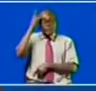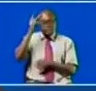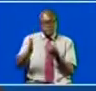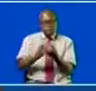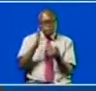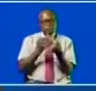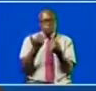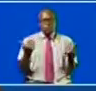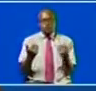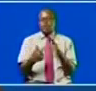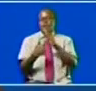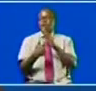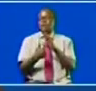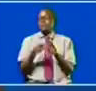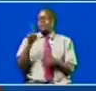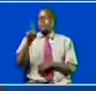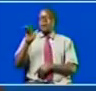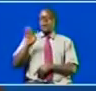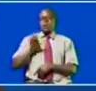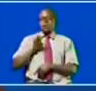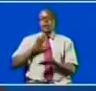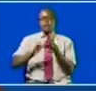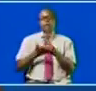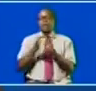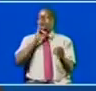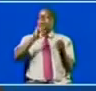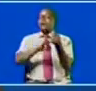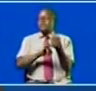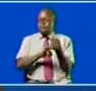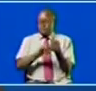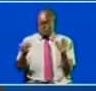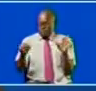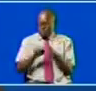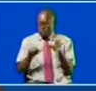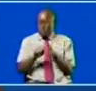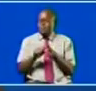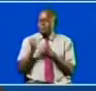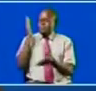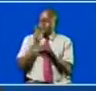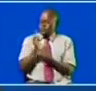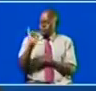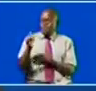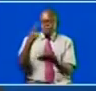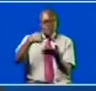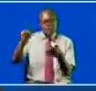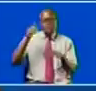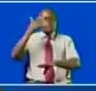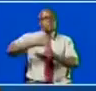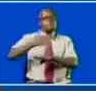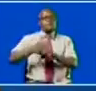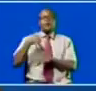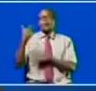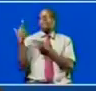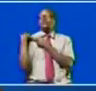wanawalea watoto, mfano wazazi ambao umelelewa na kina mama peke yao, mara nyingi huwa hawana nidhamu. Je, na hiyo ni ya kweli? Ni jukumu la